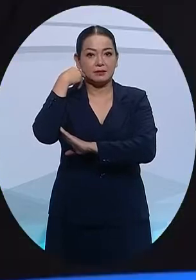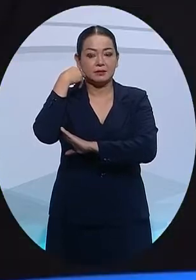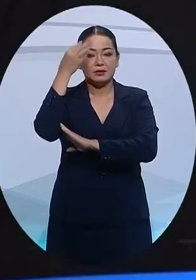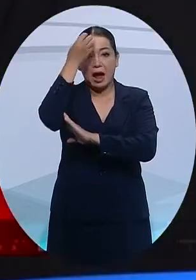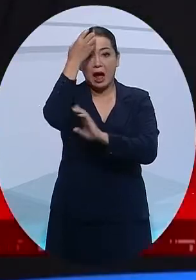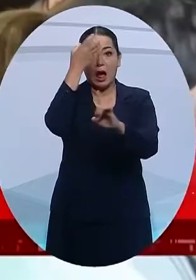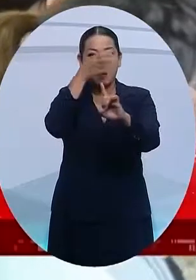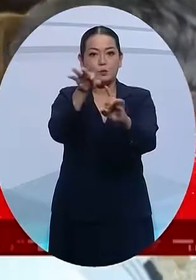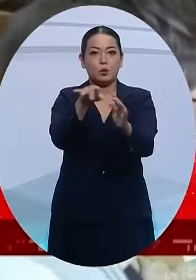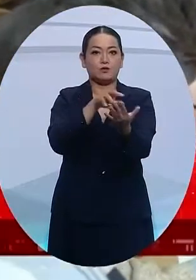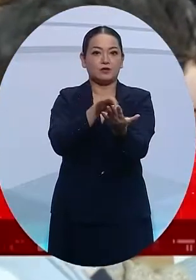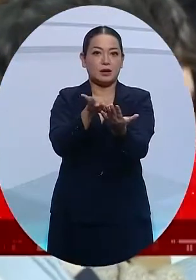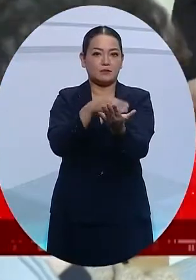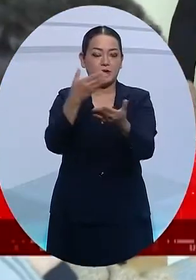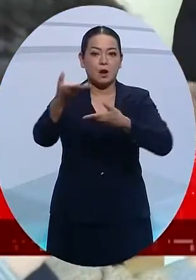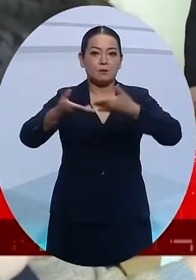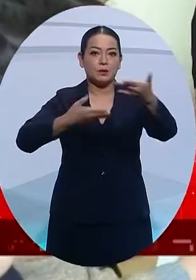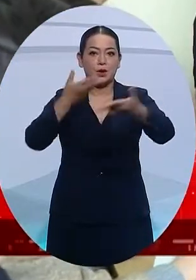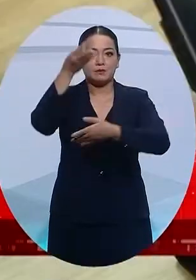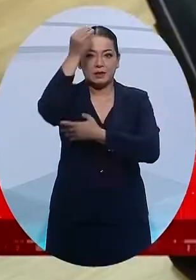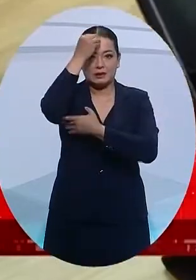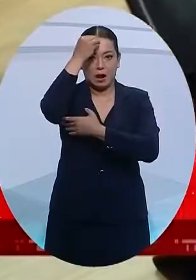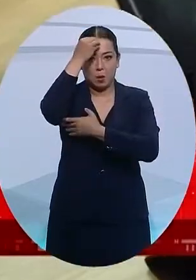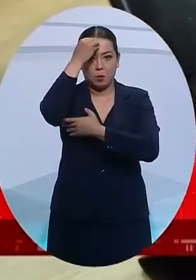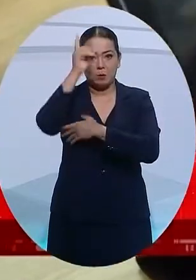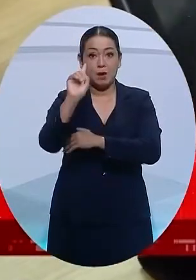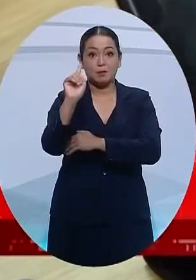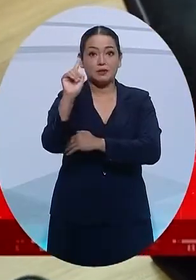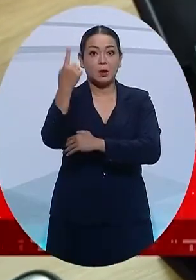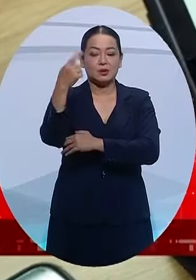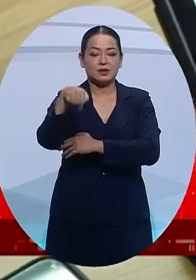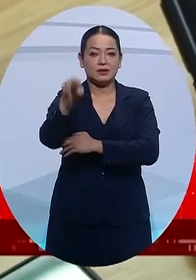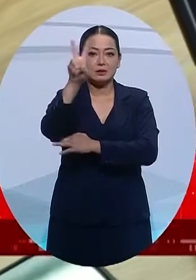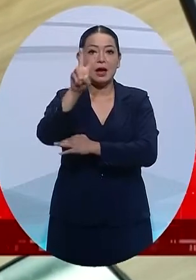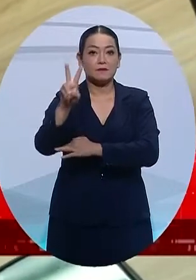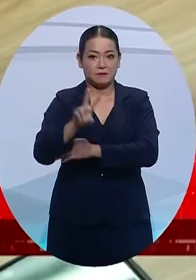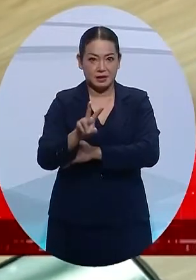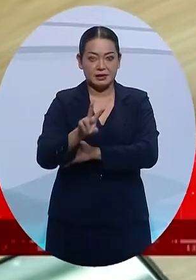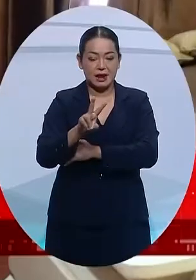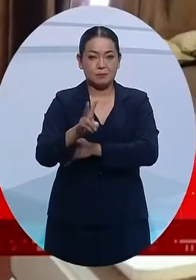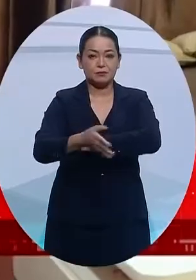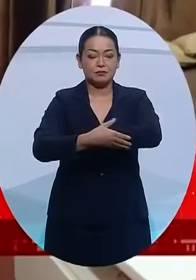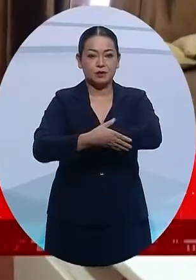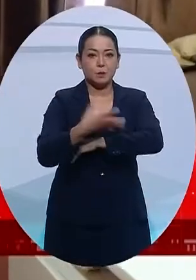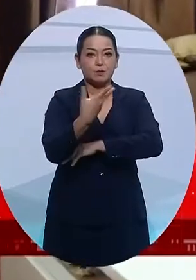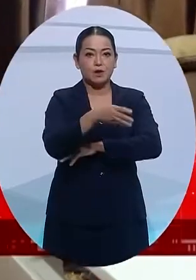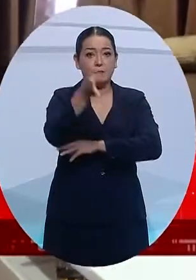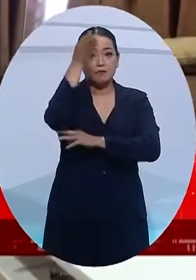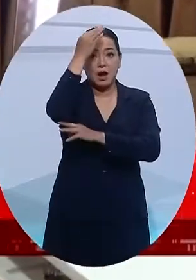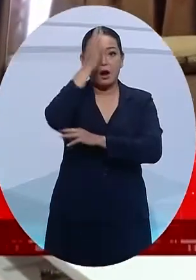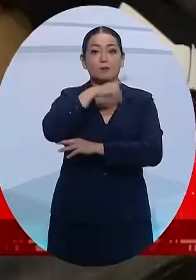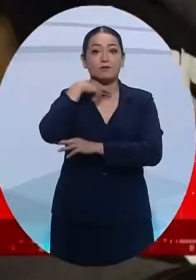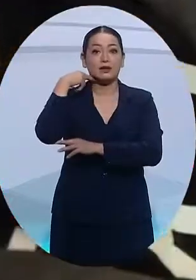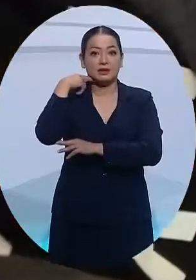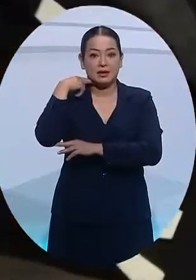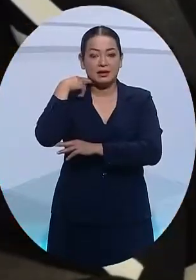ứng dụng Future led đang là đơn vị đầu tiên tại Việt Nam có phương pháp án thì ngôn ngữ kết hợp với phản xạ 3 giây dựa trên quá trình học ngôn